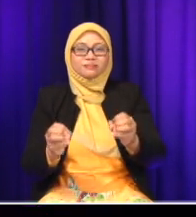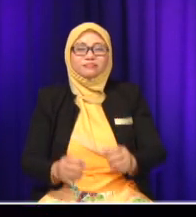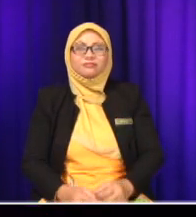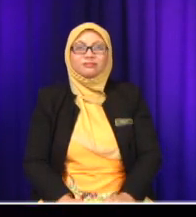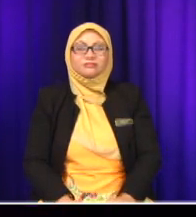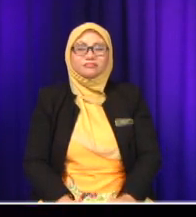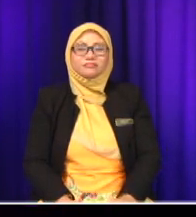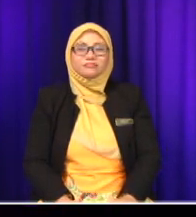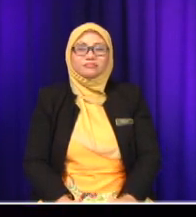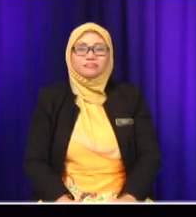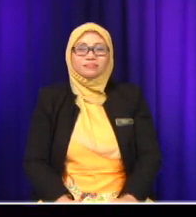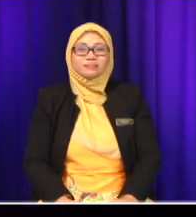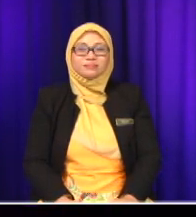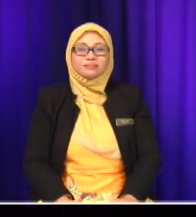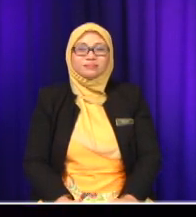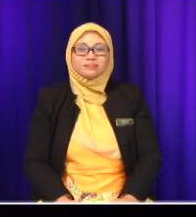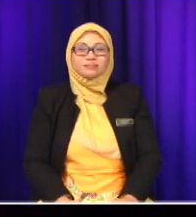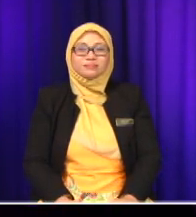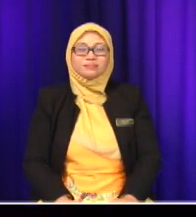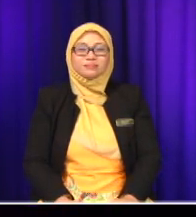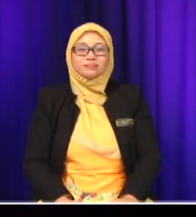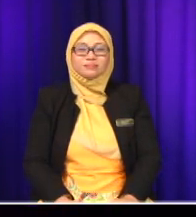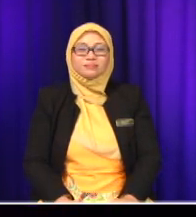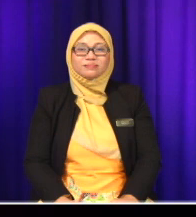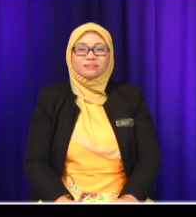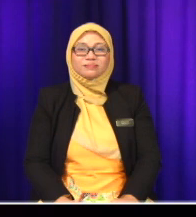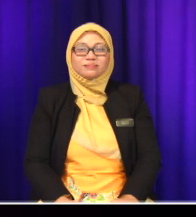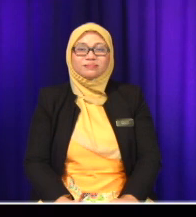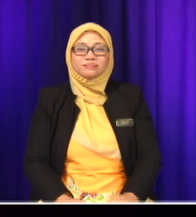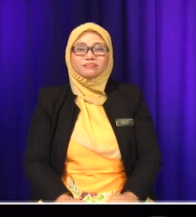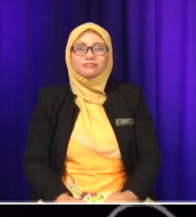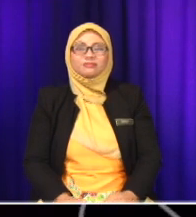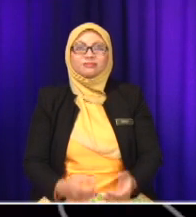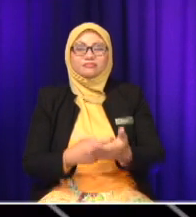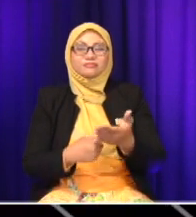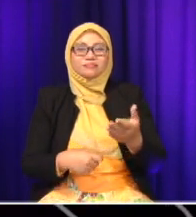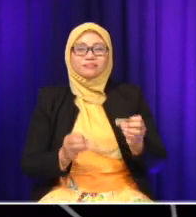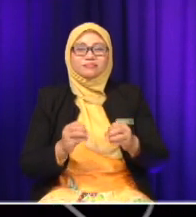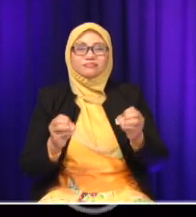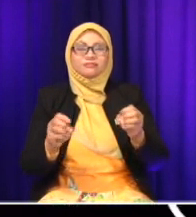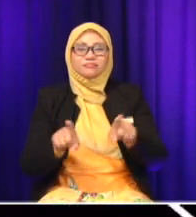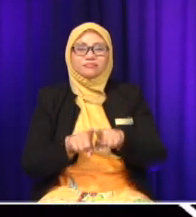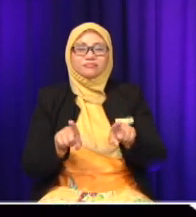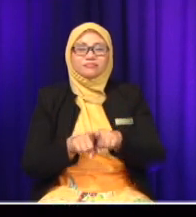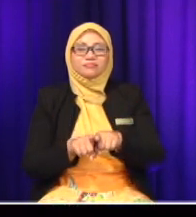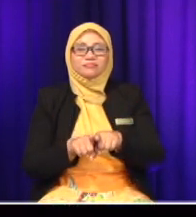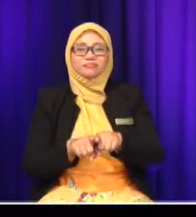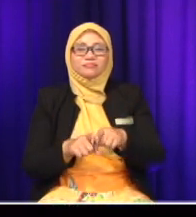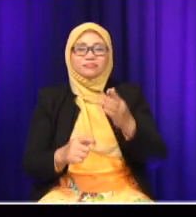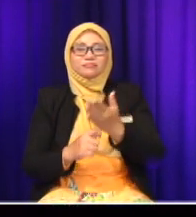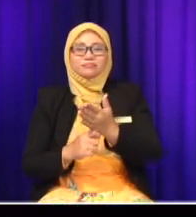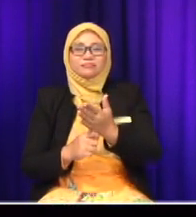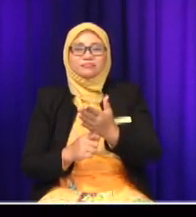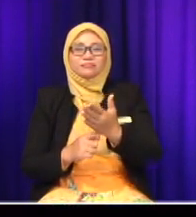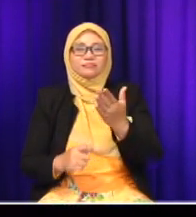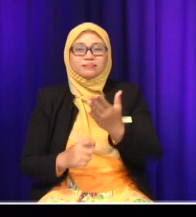silakan masih lagi Kavi di situ kos operasi sama dengan kos alah ganti tambah kos up